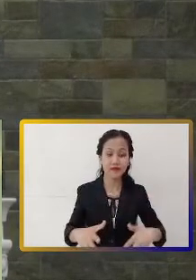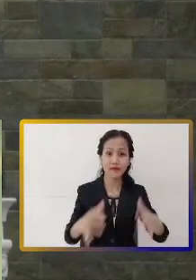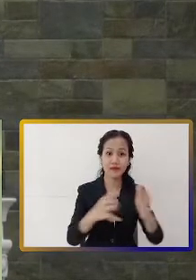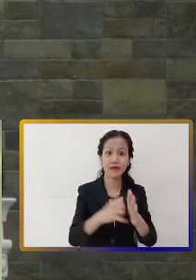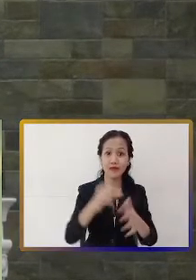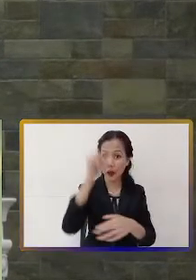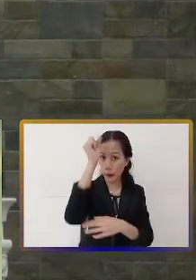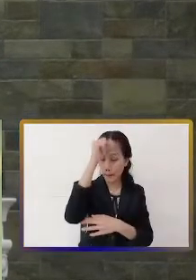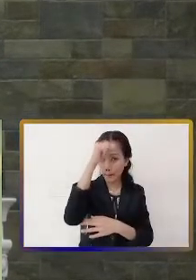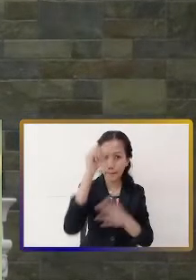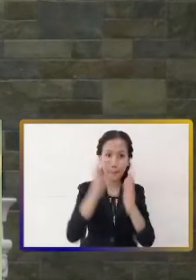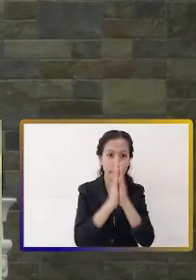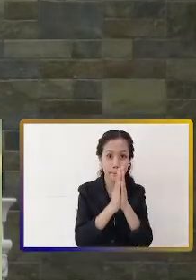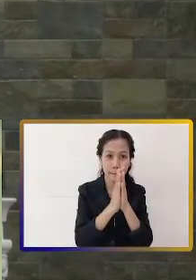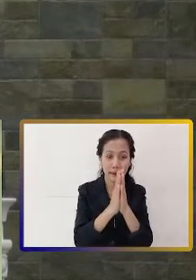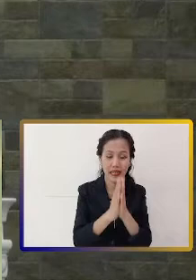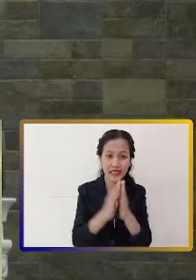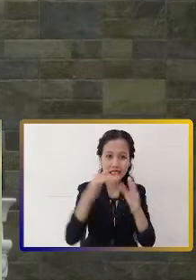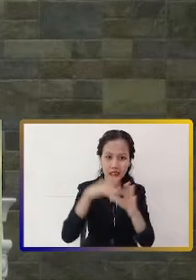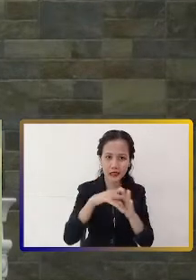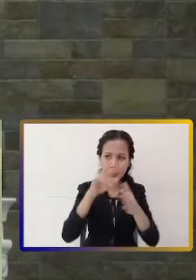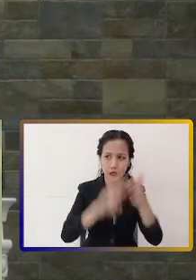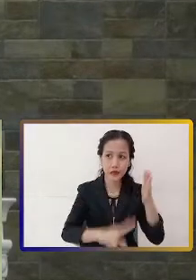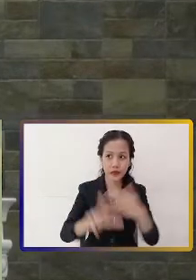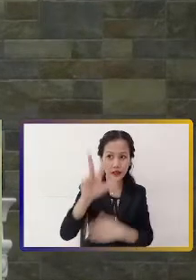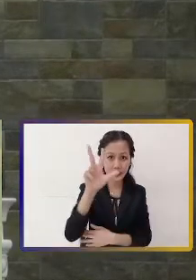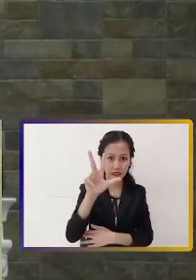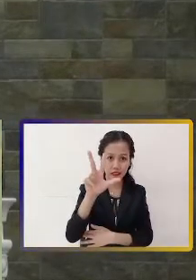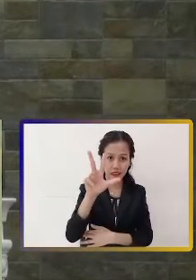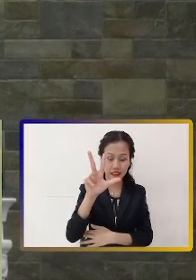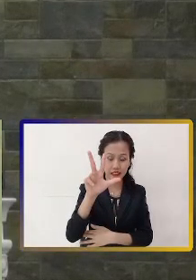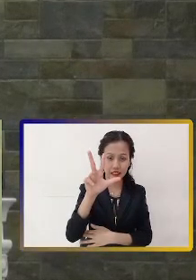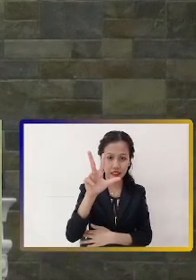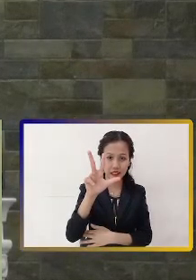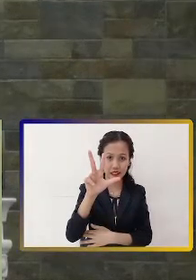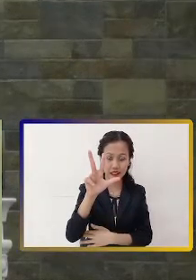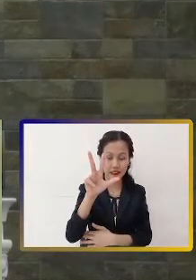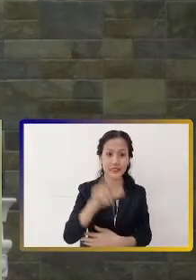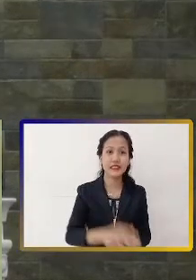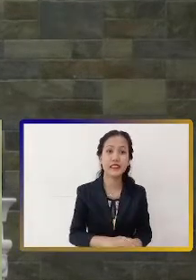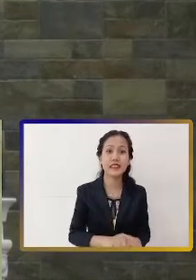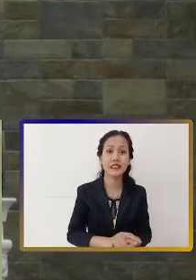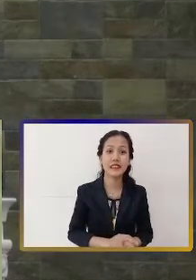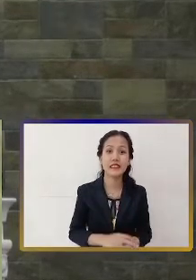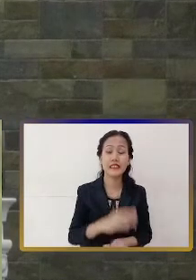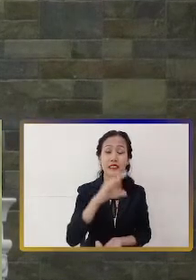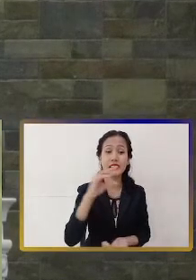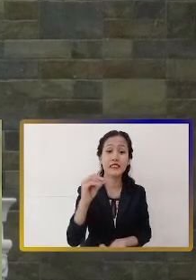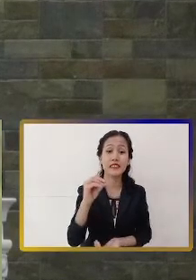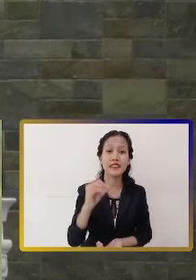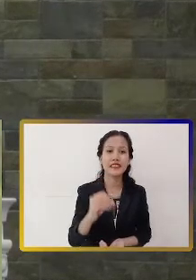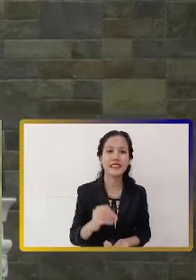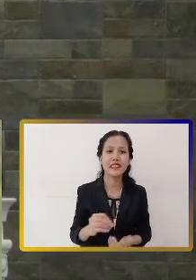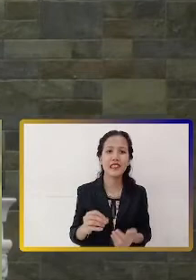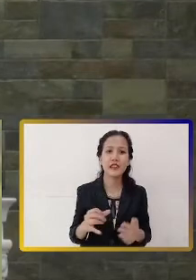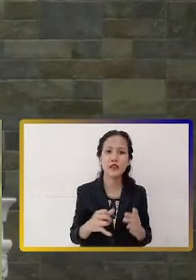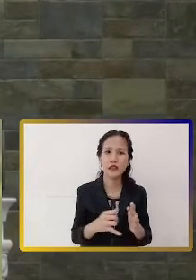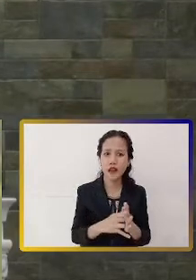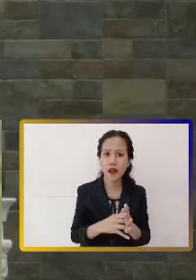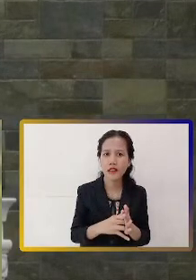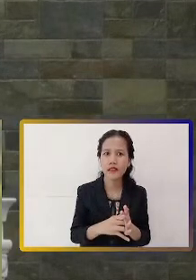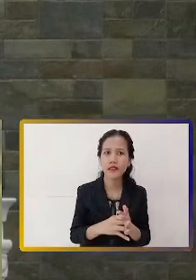prayed, in verse number 3, the Bible says, and the speech pleased the